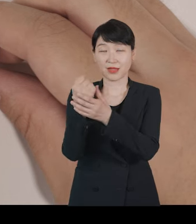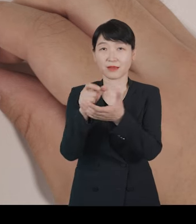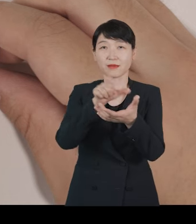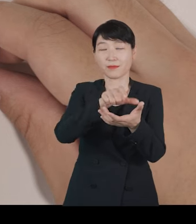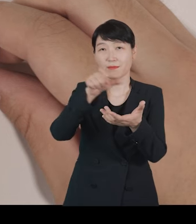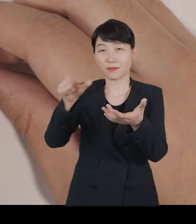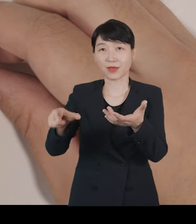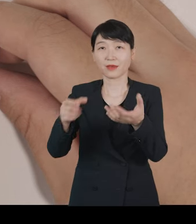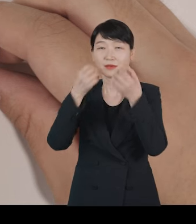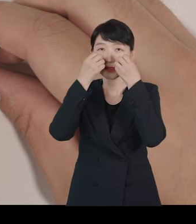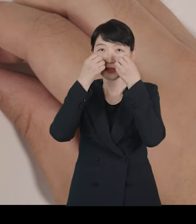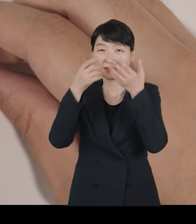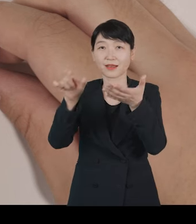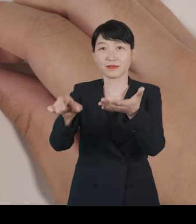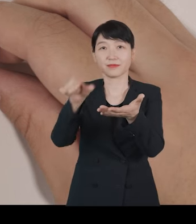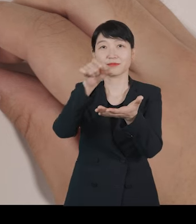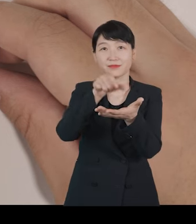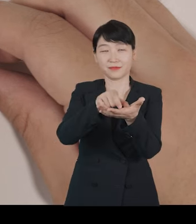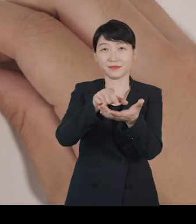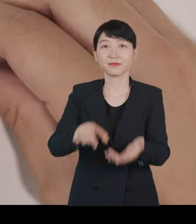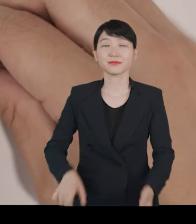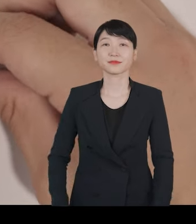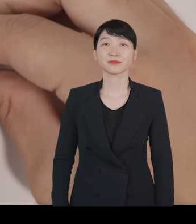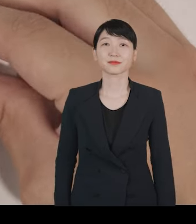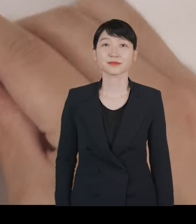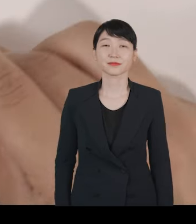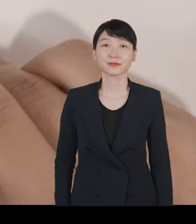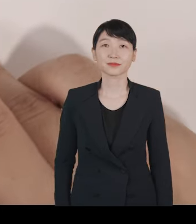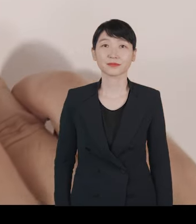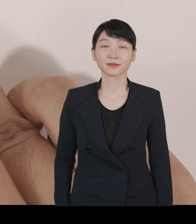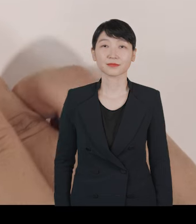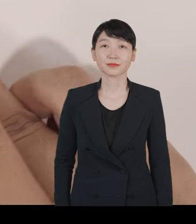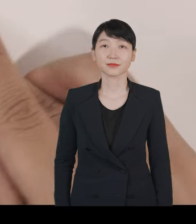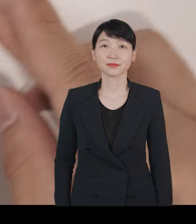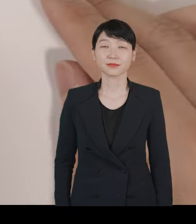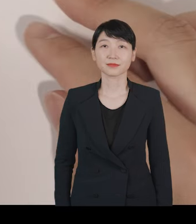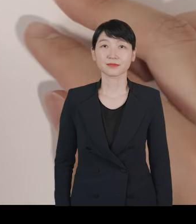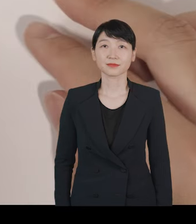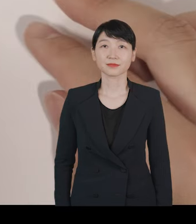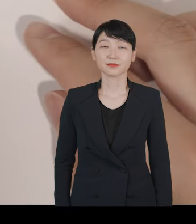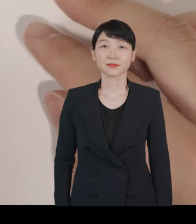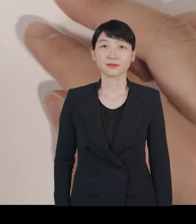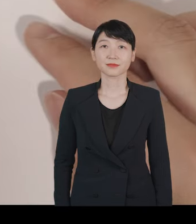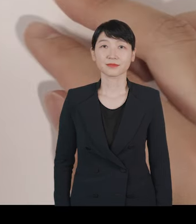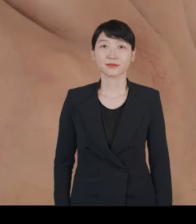기존의 배터리는 제거하고 새로운 배터리를 장착합니다.